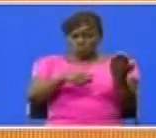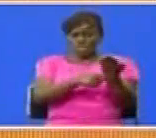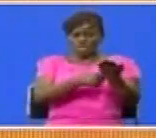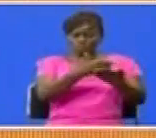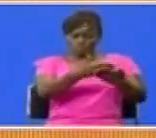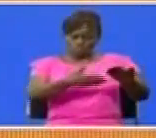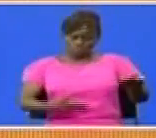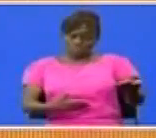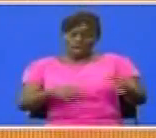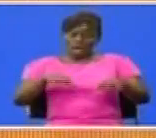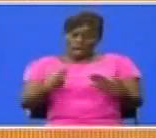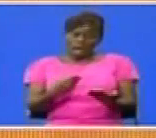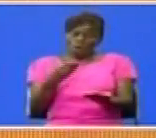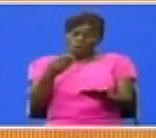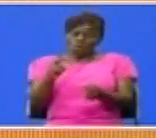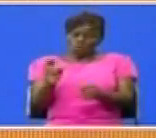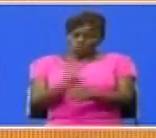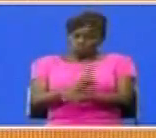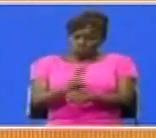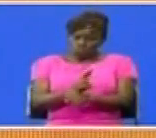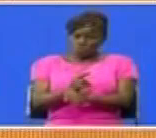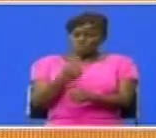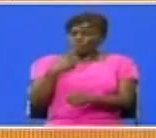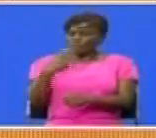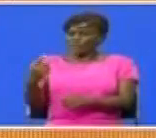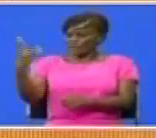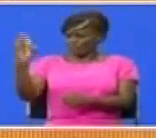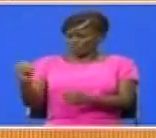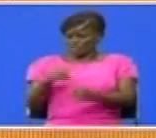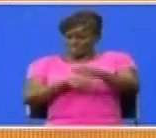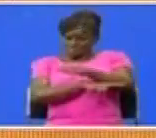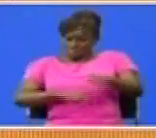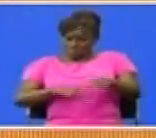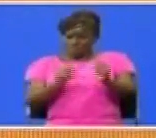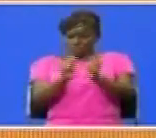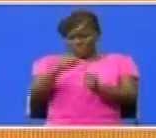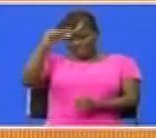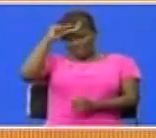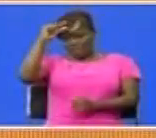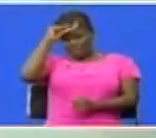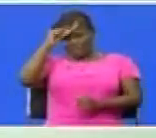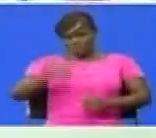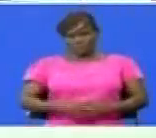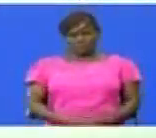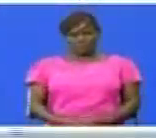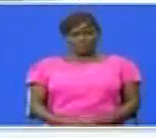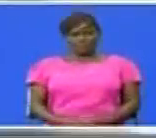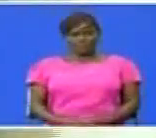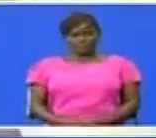ya jinsi fedha hizo zipatazo bilioni 140 zilifujwa na serikali.